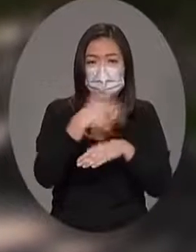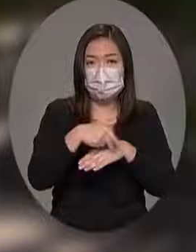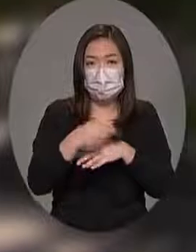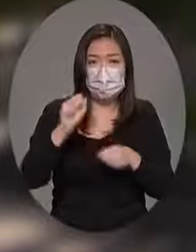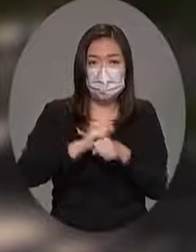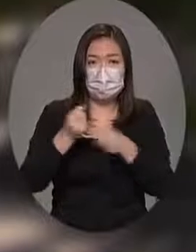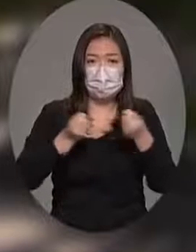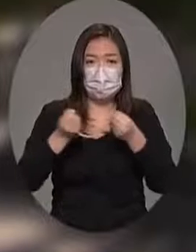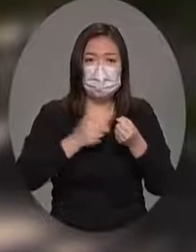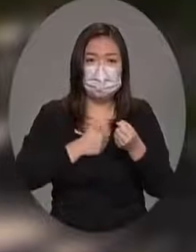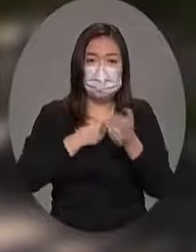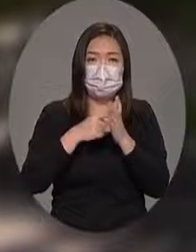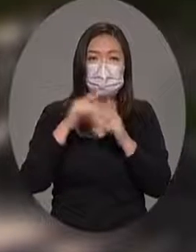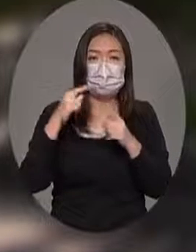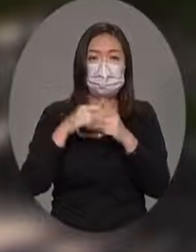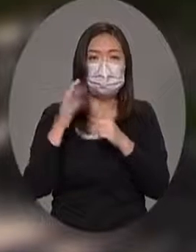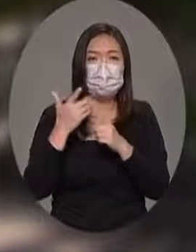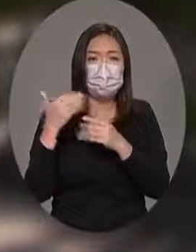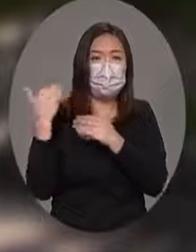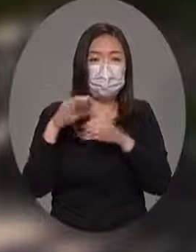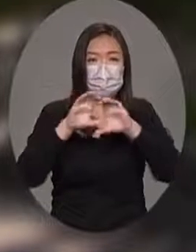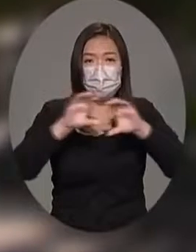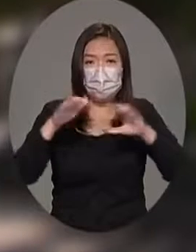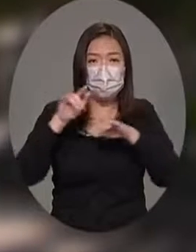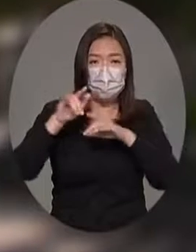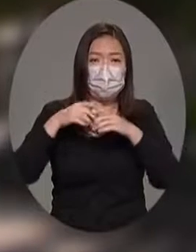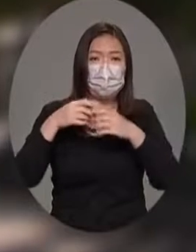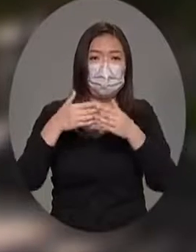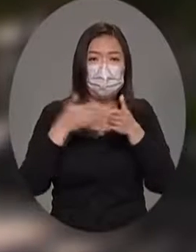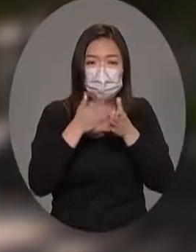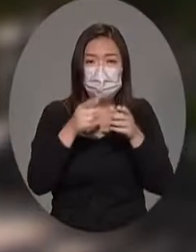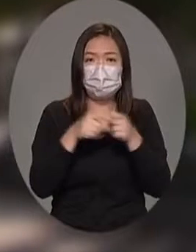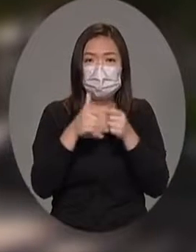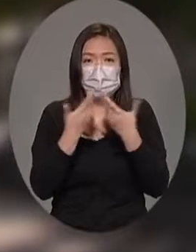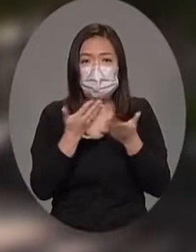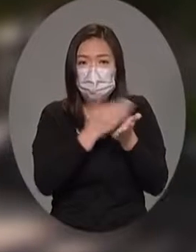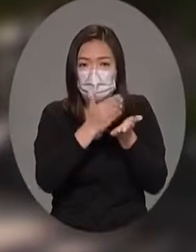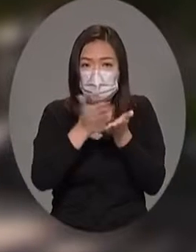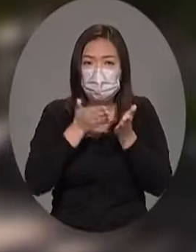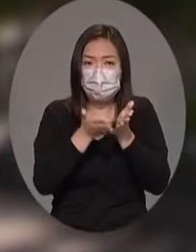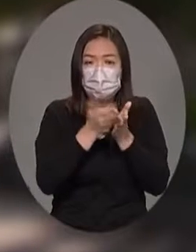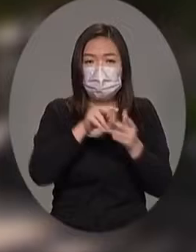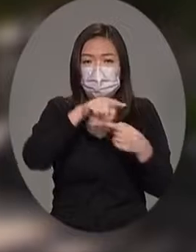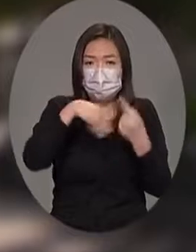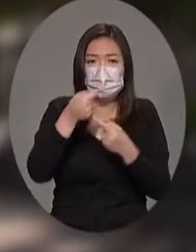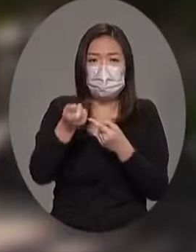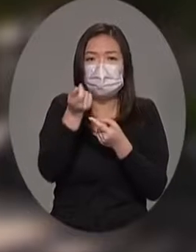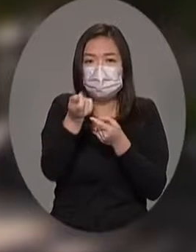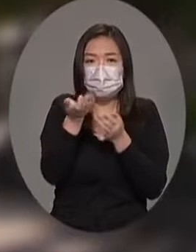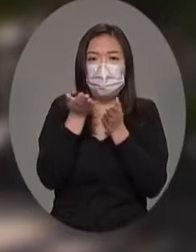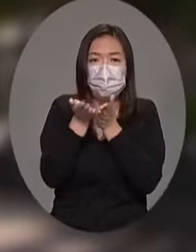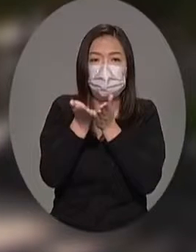加貨車司機人手。有貨櫃航運公司就說，正疏導大型貨輪，將貨物移送到小型